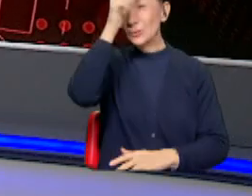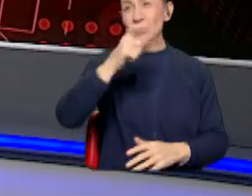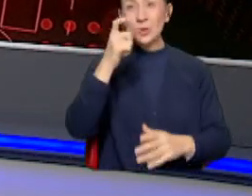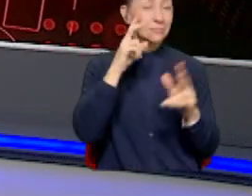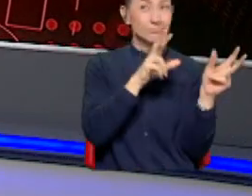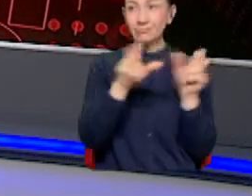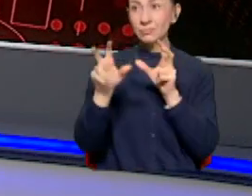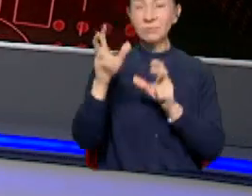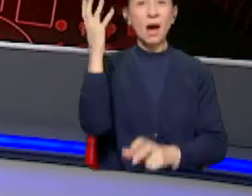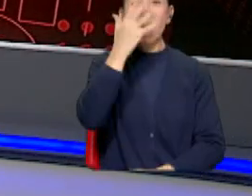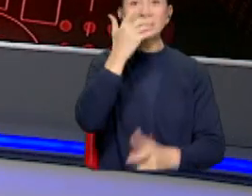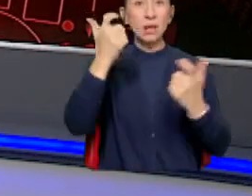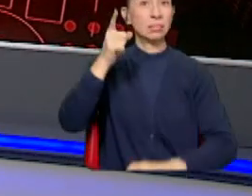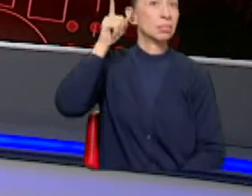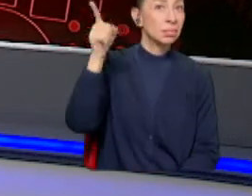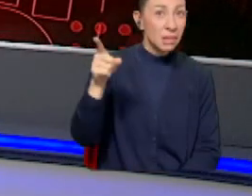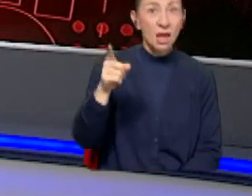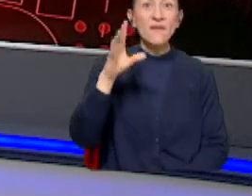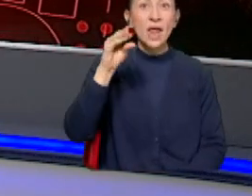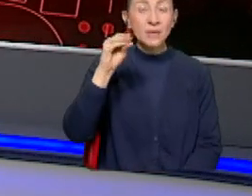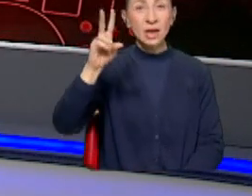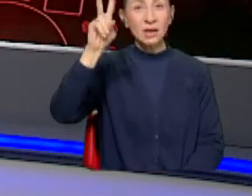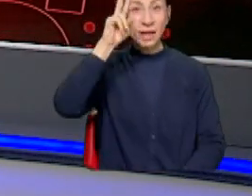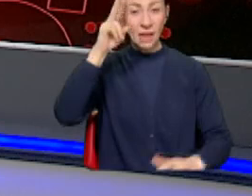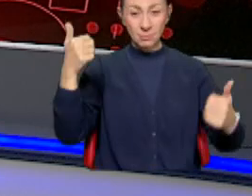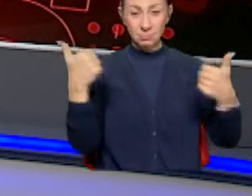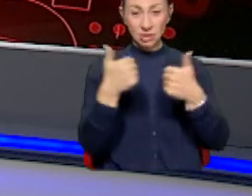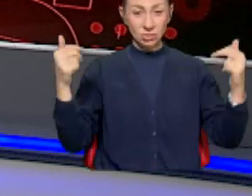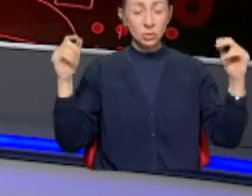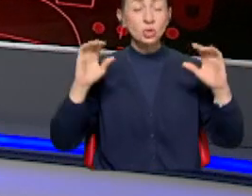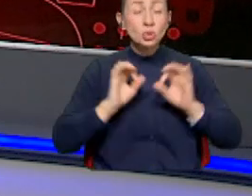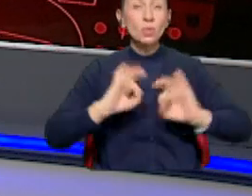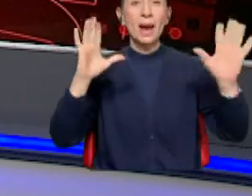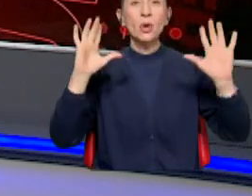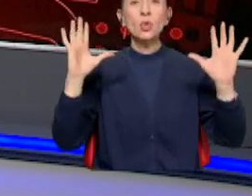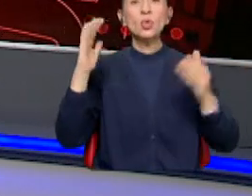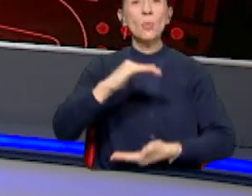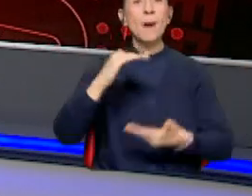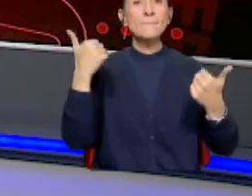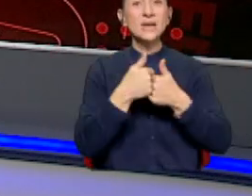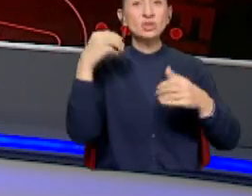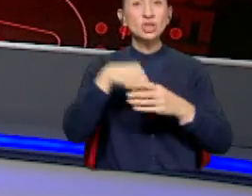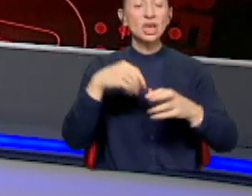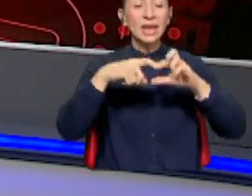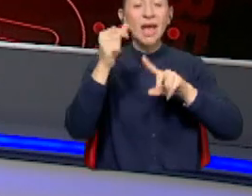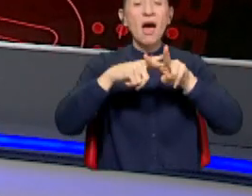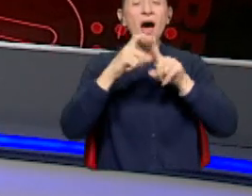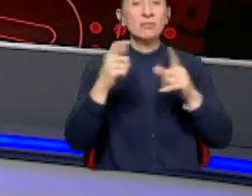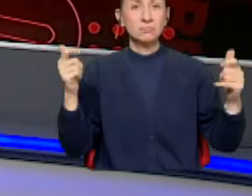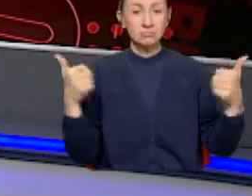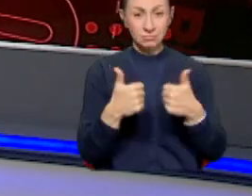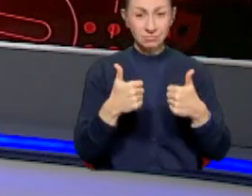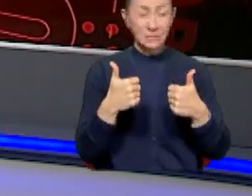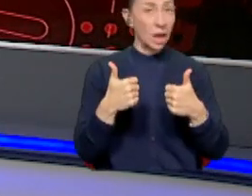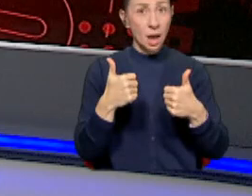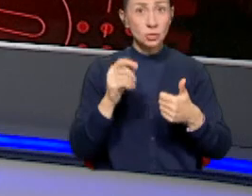Türkiye'nin gözü dün Suudi Arabistan'daydı. Fenerbahçe ve Galatasaray Süper Kupa maçı için Riyad'da karşı karşıya gelecekti